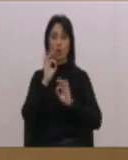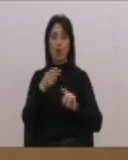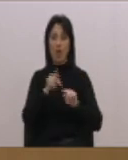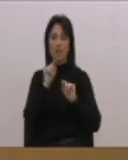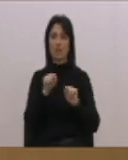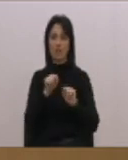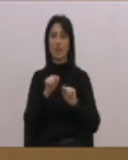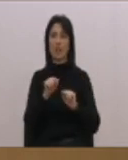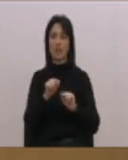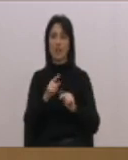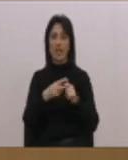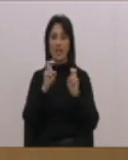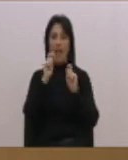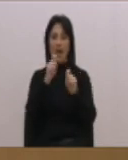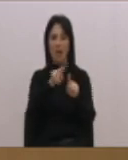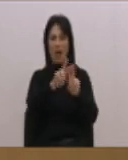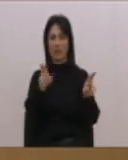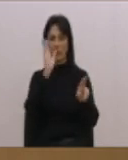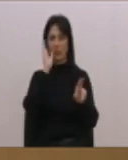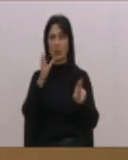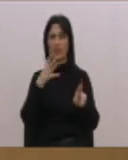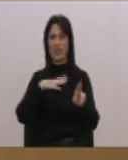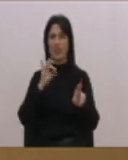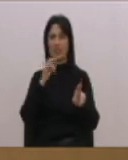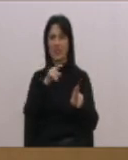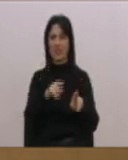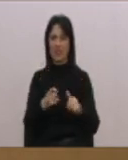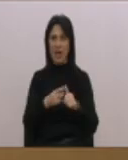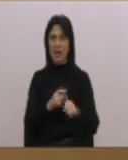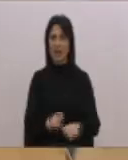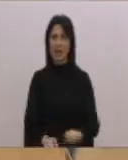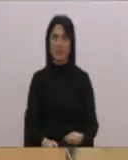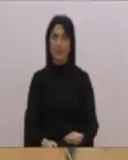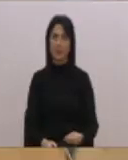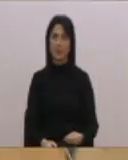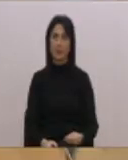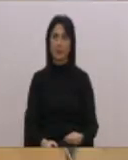ესე დაგარქმევთ თქვენ საქართველოს ისტორიად სახელს.